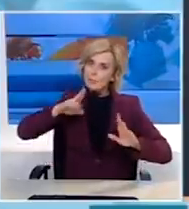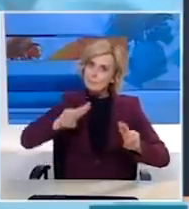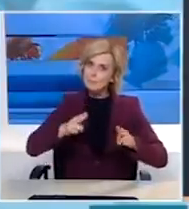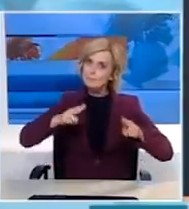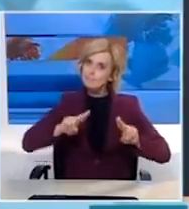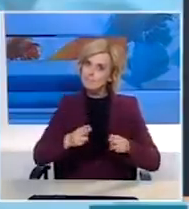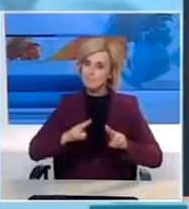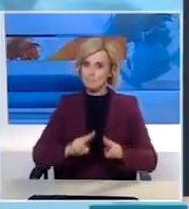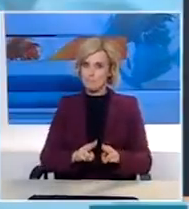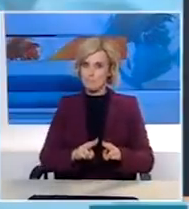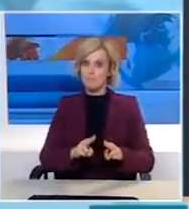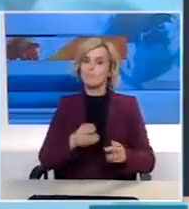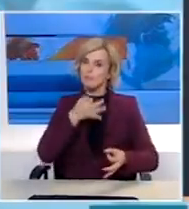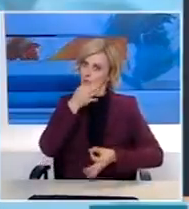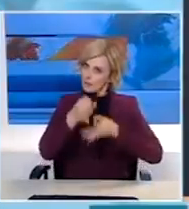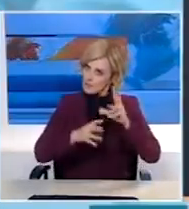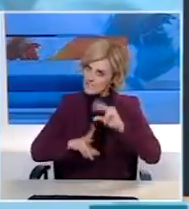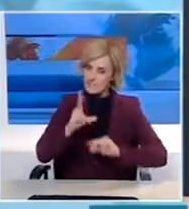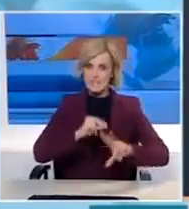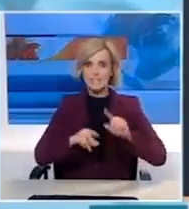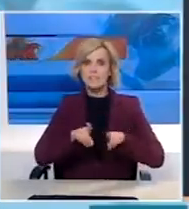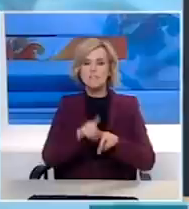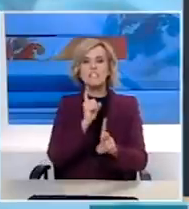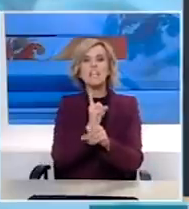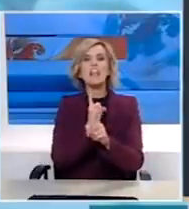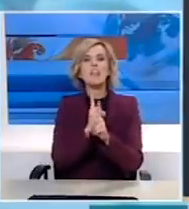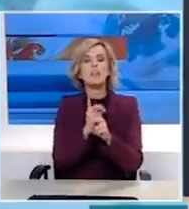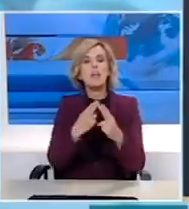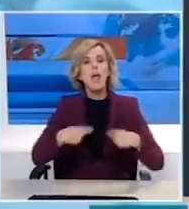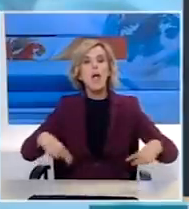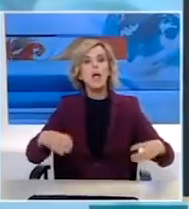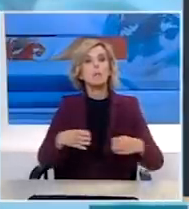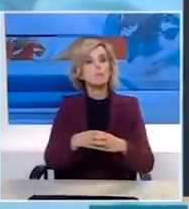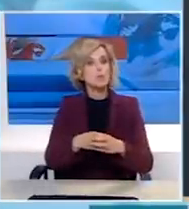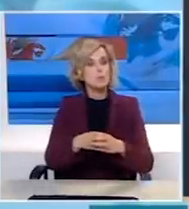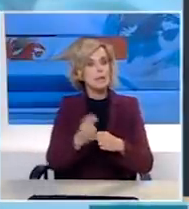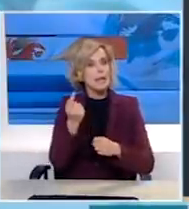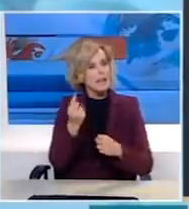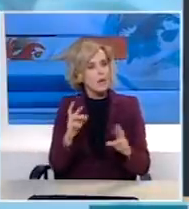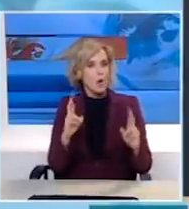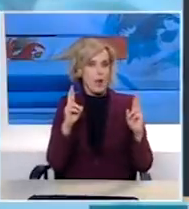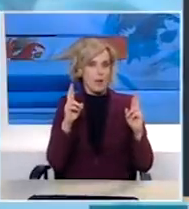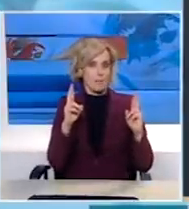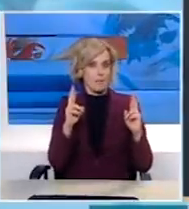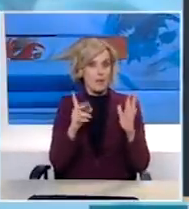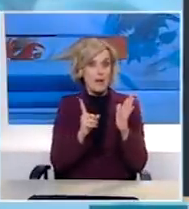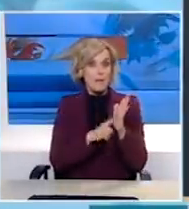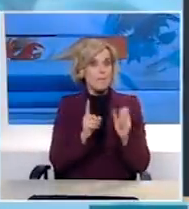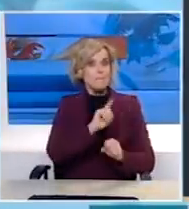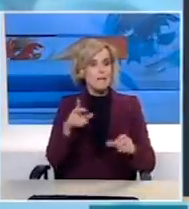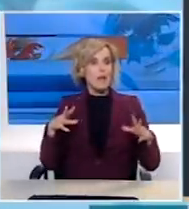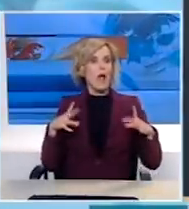στιγμή, όπως διαβεβαιώνουν στις συζητήσεις μας και οι ειδικοί της Επιτροπής μας. Αυτό δεν πρέπει με κανένα τρόπο να οδηγήσει σε